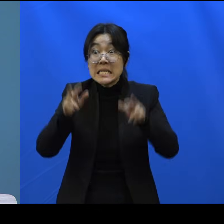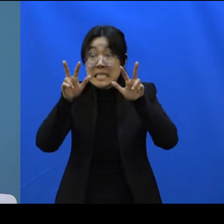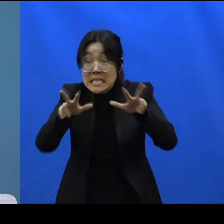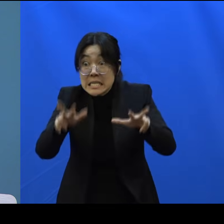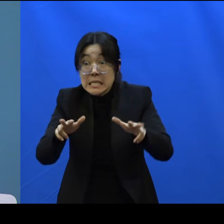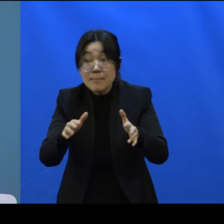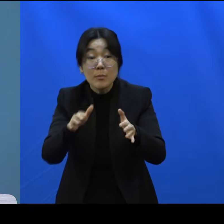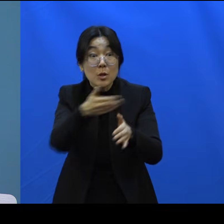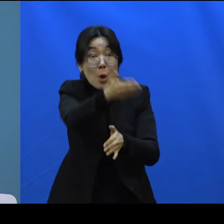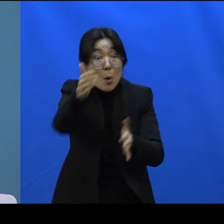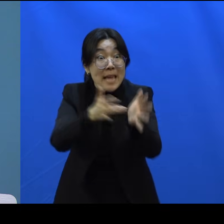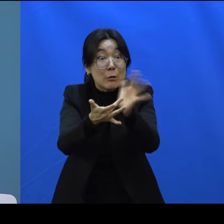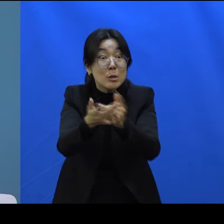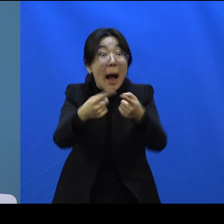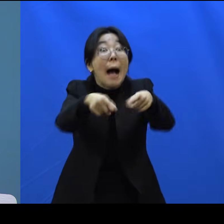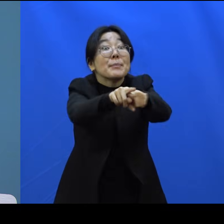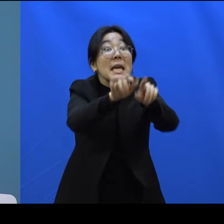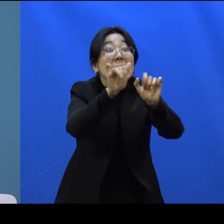성령이 나에게 새 힘을 주세요.